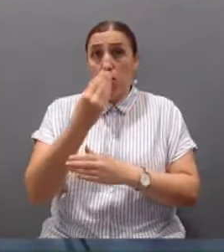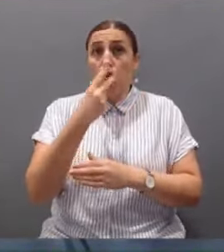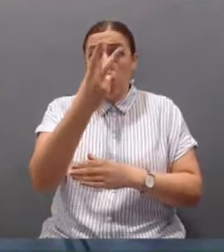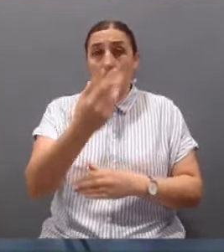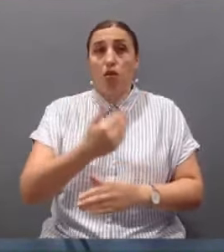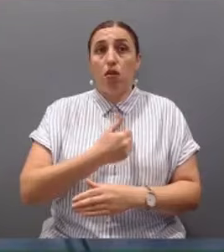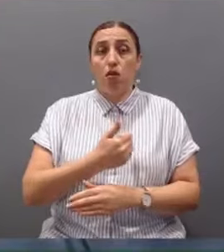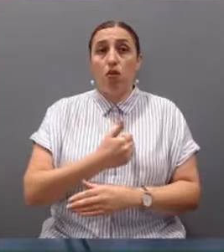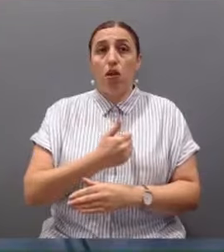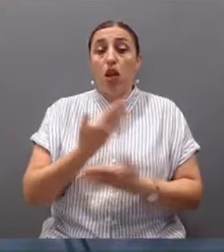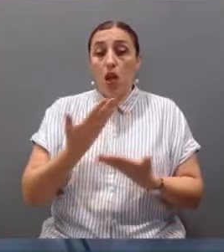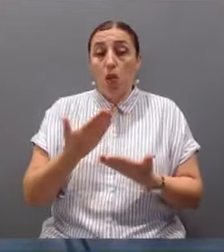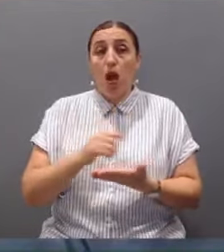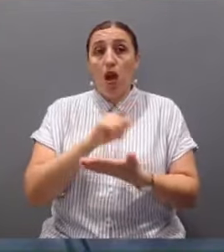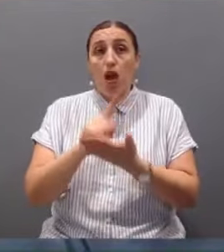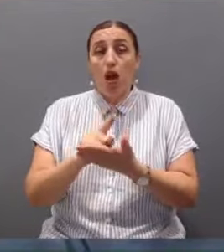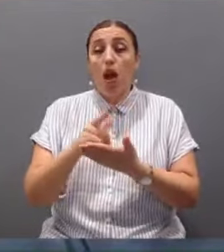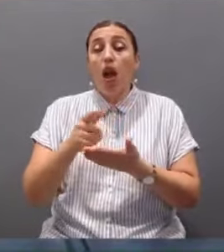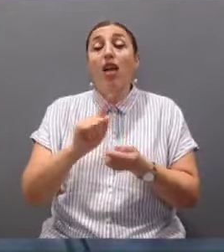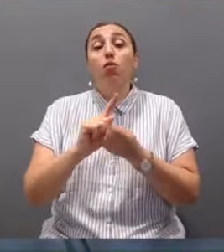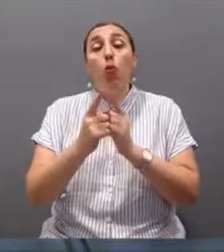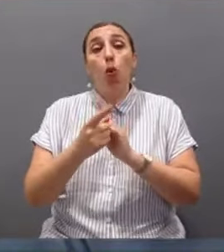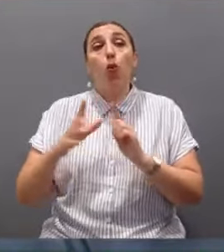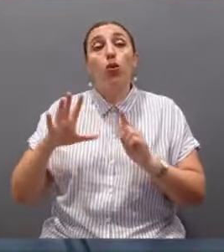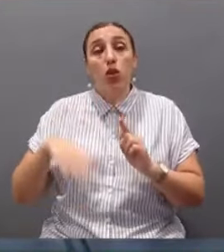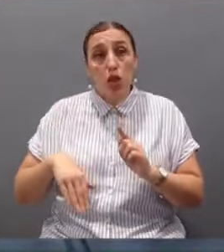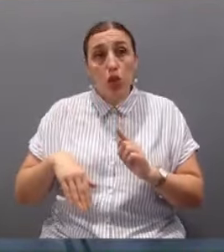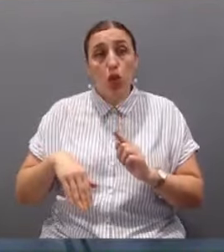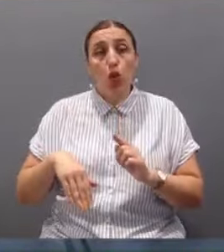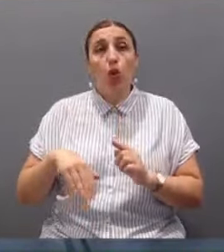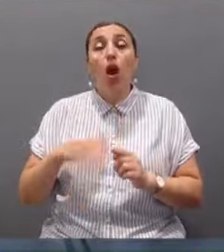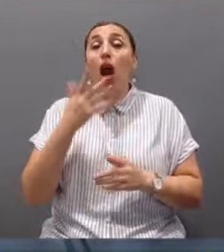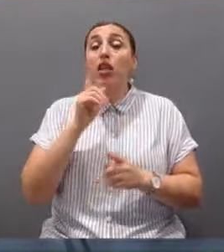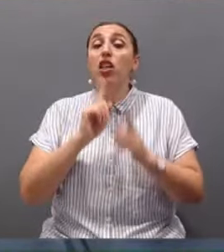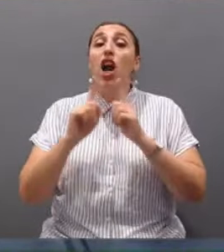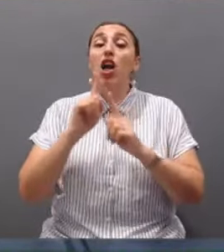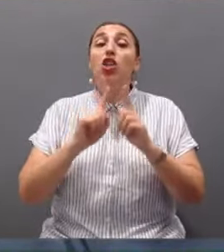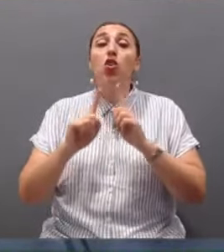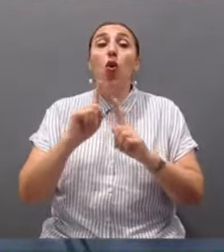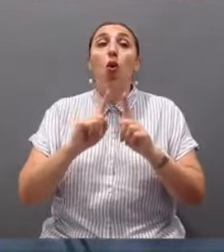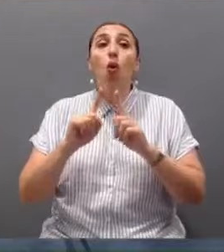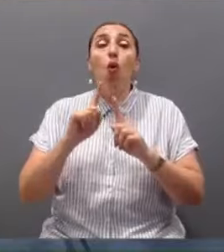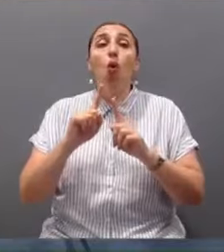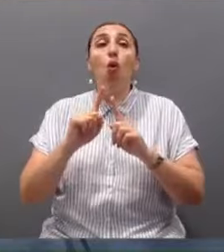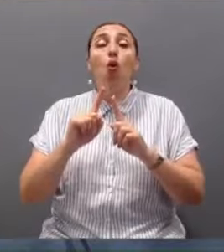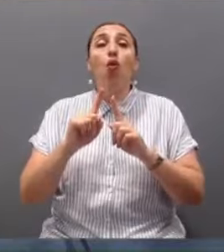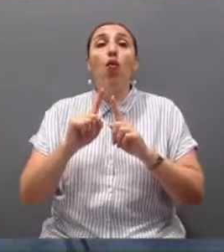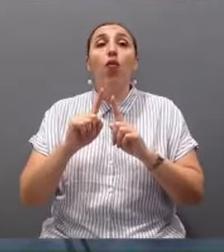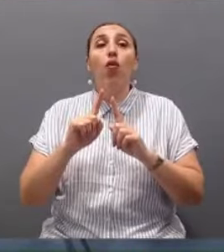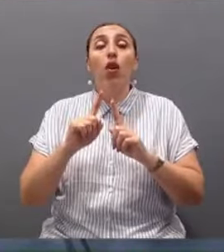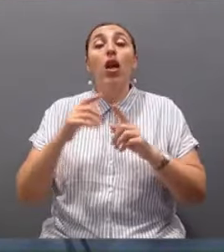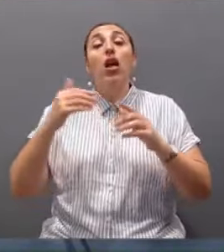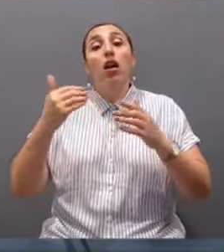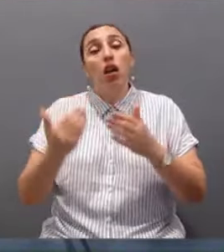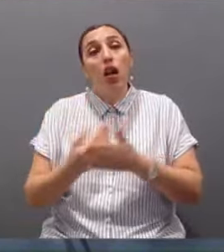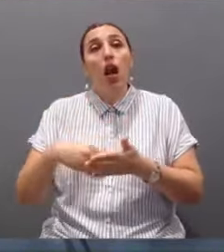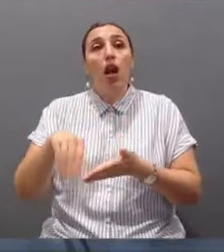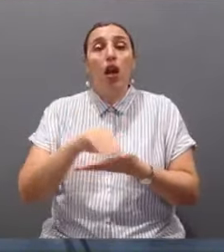բայց օրինակ հարց եմ տալիս, այս փոփոխությունից հետո արդյոք ազգային ժողովը պետք է կրկին